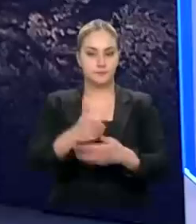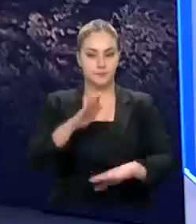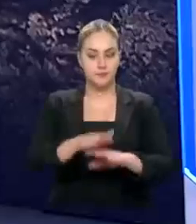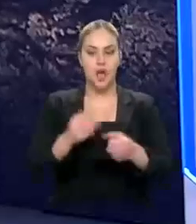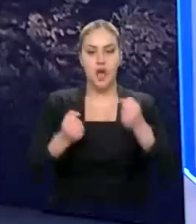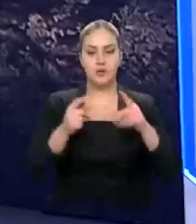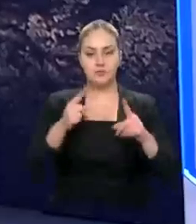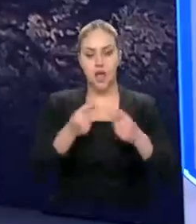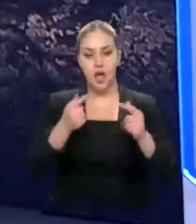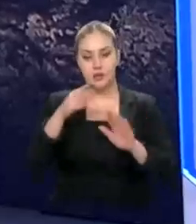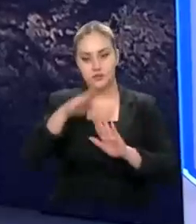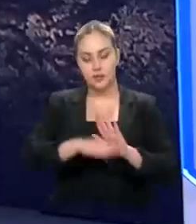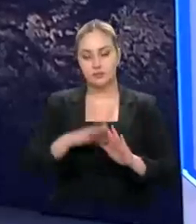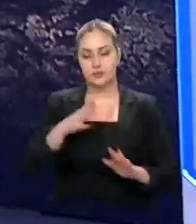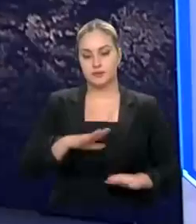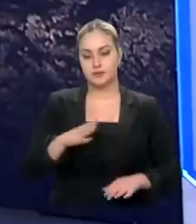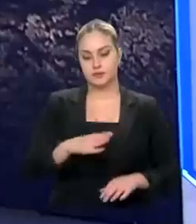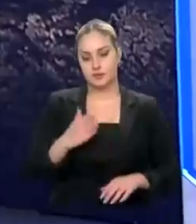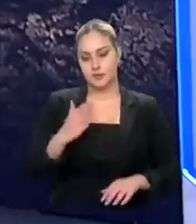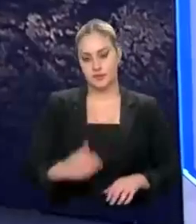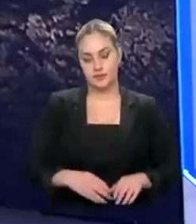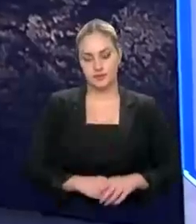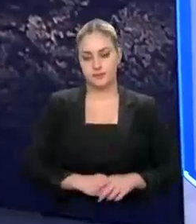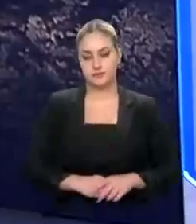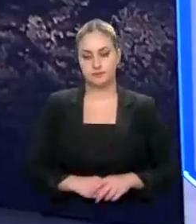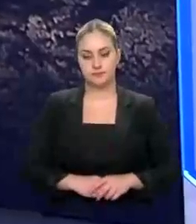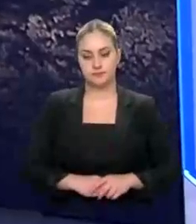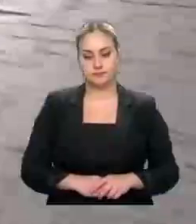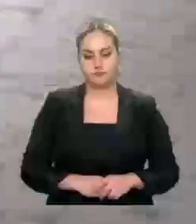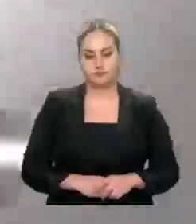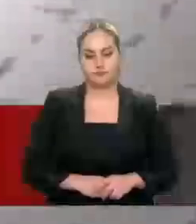ihtarname çekti. Araç sayılarının azaltılmasını istedi.